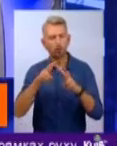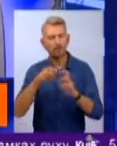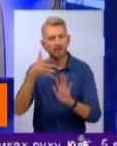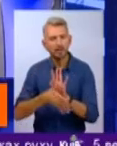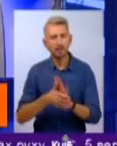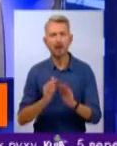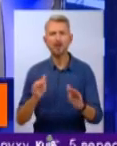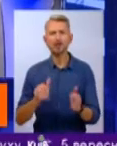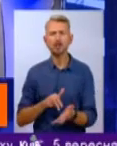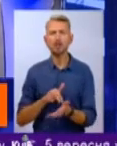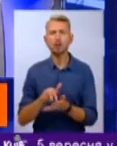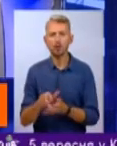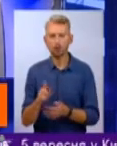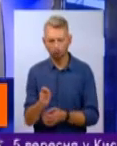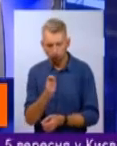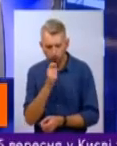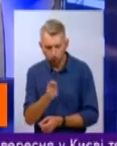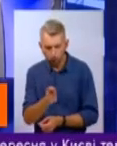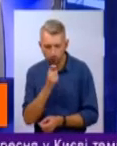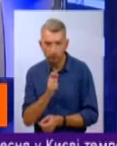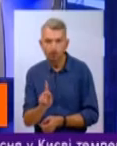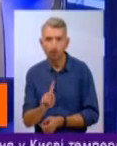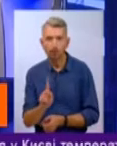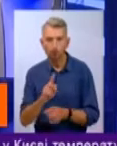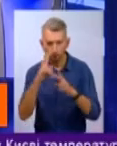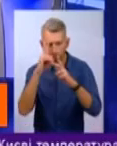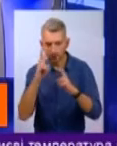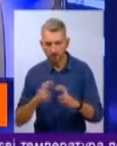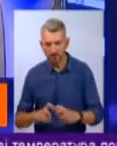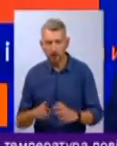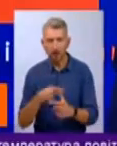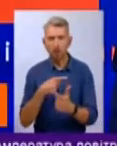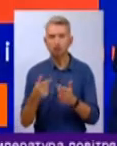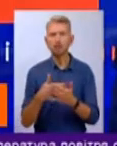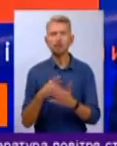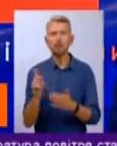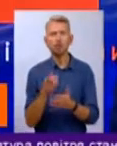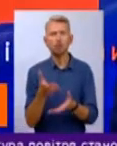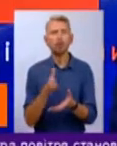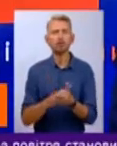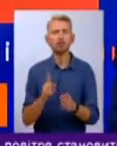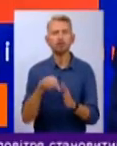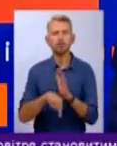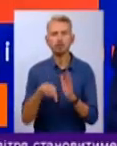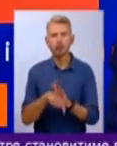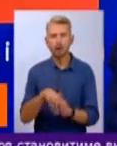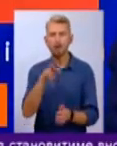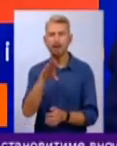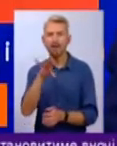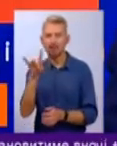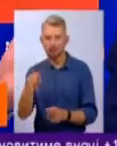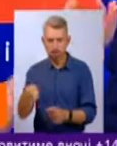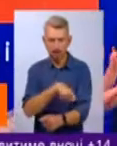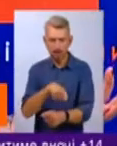Діти виходять з тією ж лупою для того, щоб дослідити. Або, наприклад, для того, щоб познайомитися, що таке метр, мені не